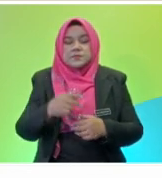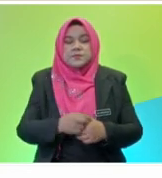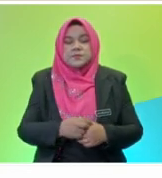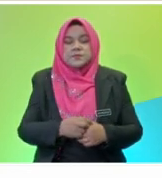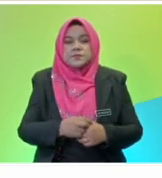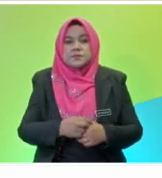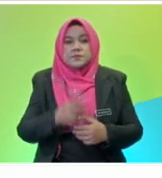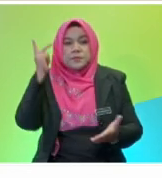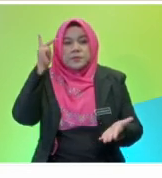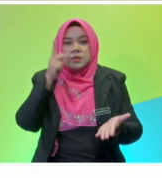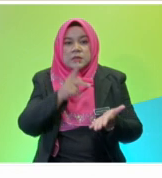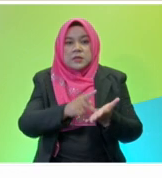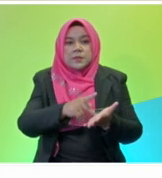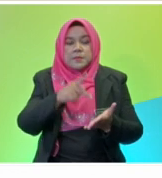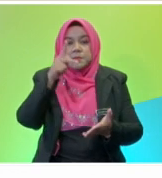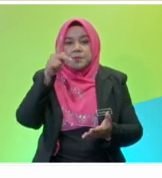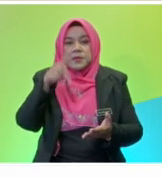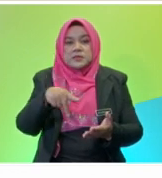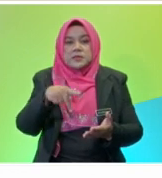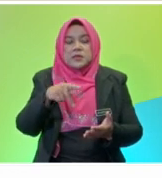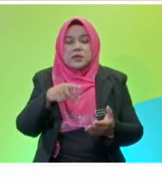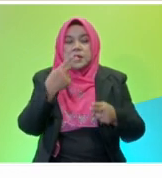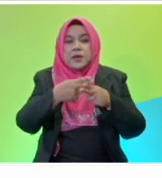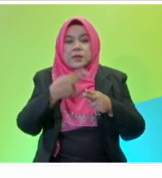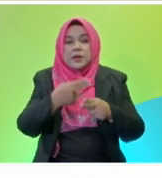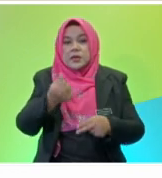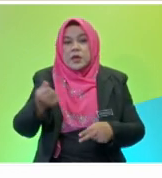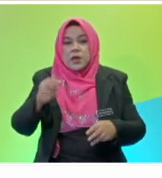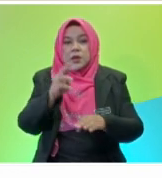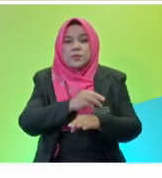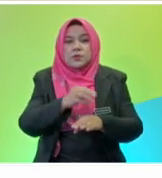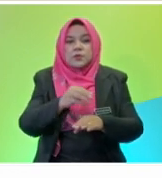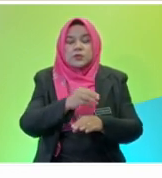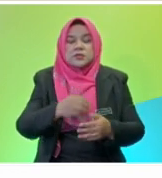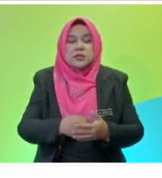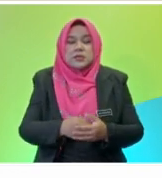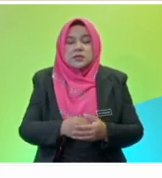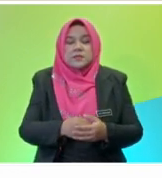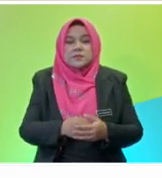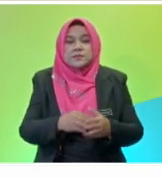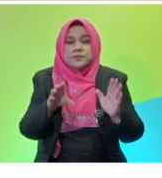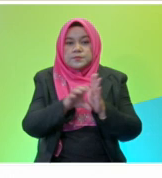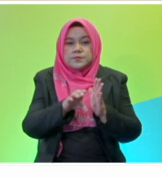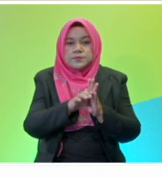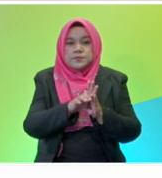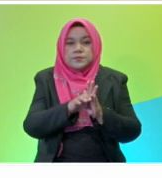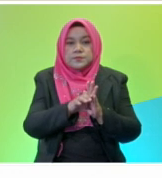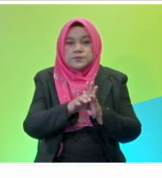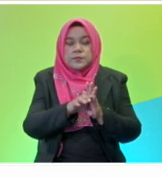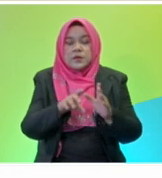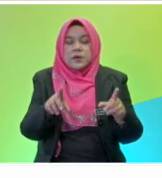mengenal pasti dan menamakan alat musik yang terdapat dalam contoh kalau dalam